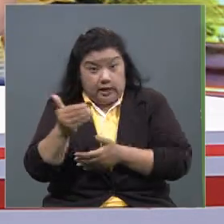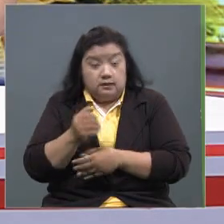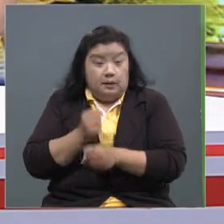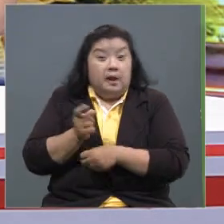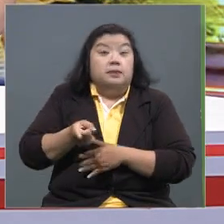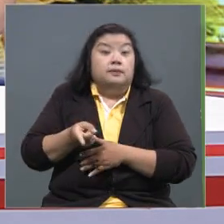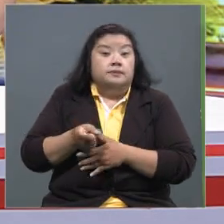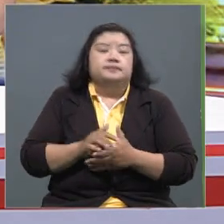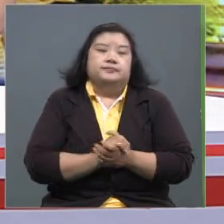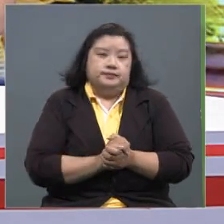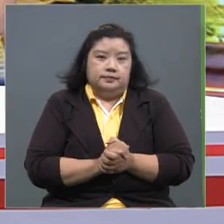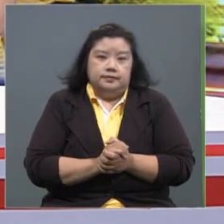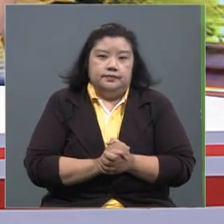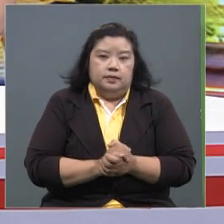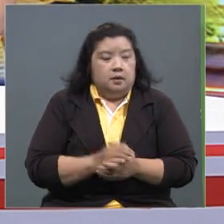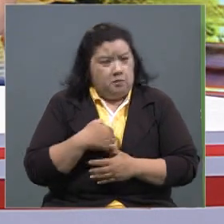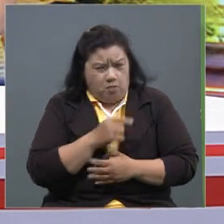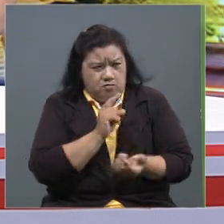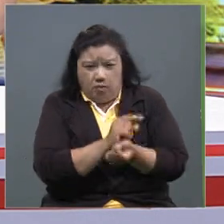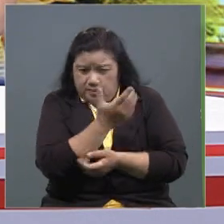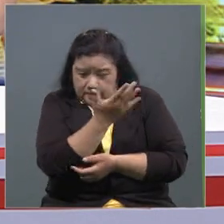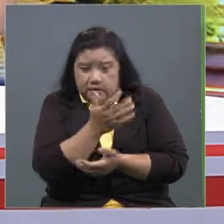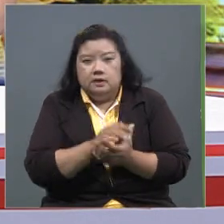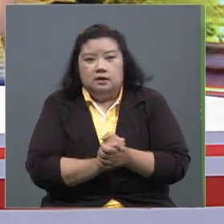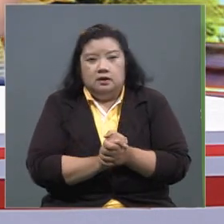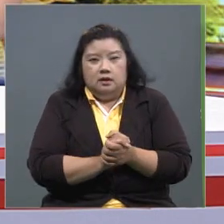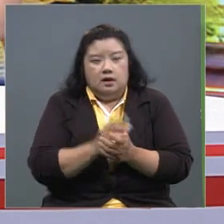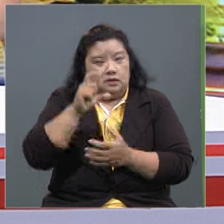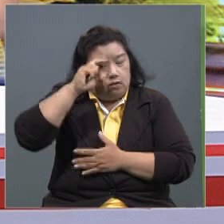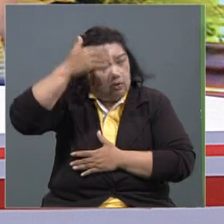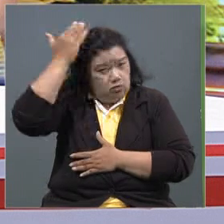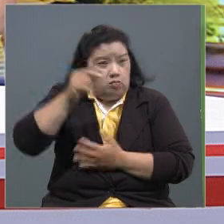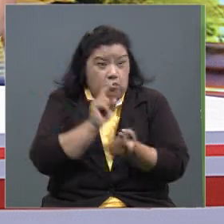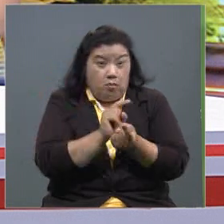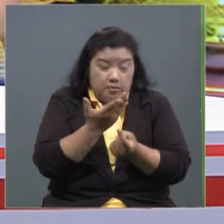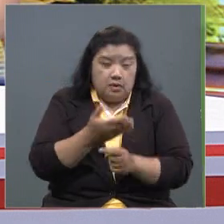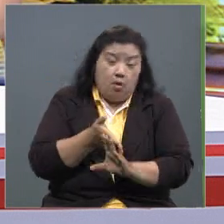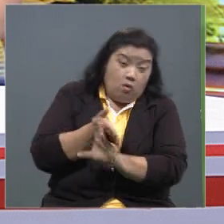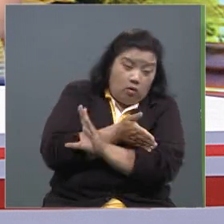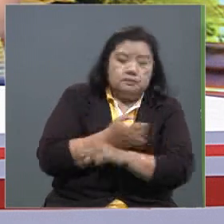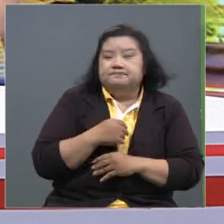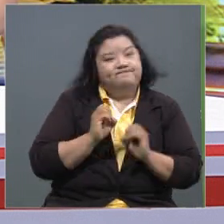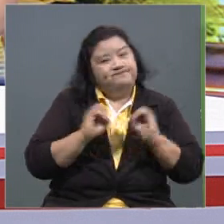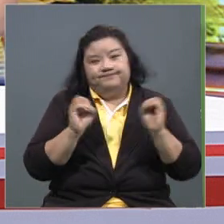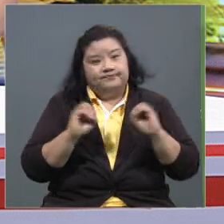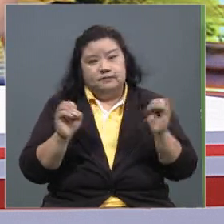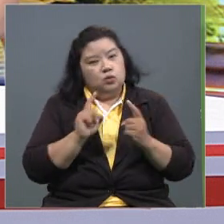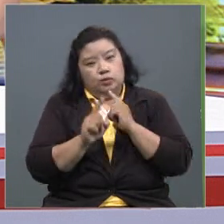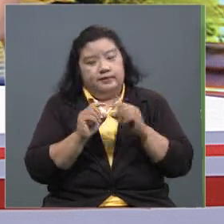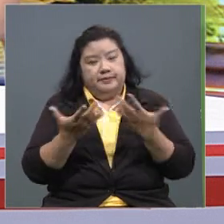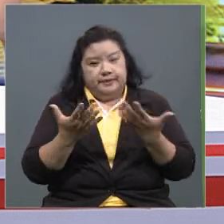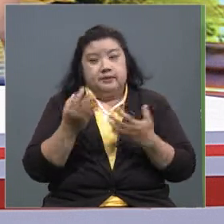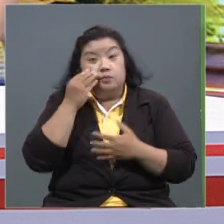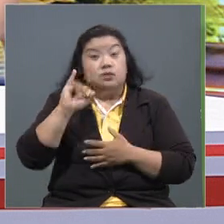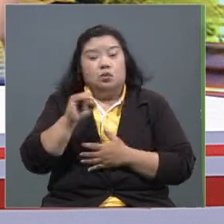นี่บอกวันนี้ไม่ได้คุยประเด็นนี้นะครับก็เลยถามย้ำก่อนหน้านี้ล่ะนี่โจก็บอกว่าไม่เคยคุย แล้ว